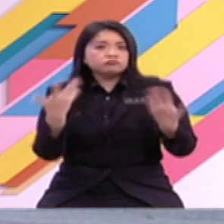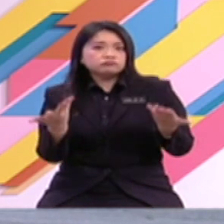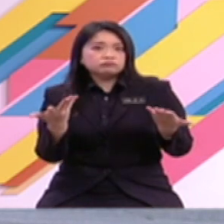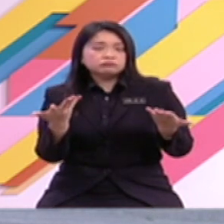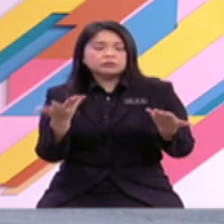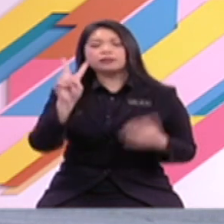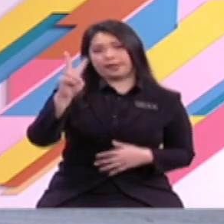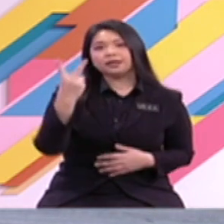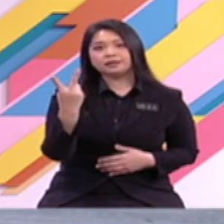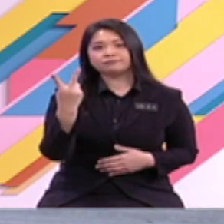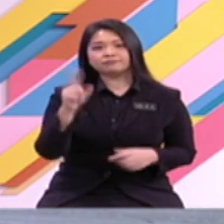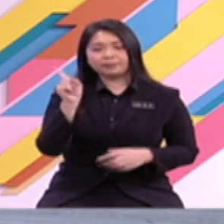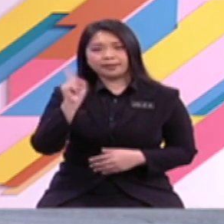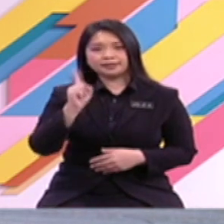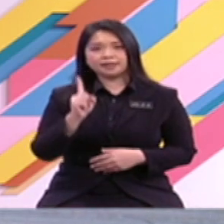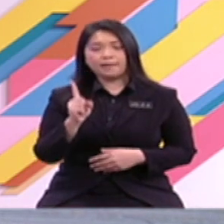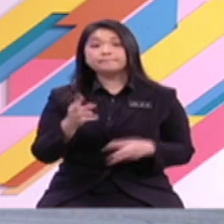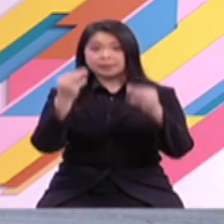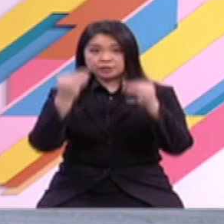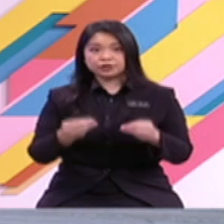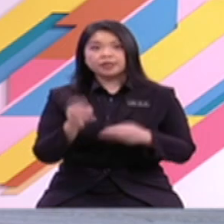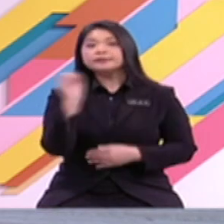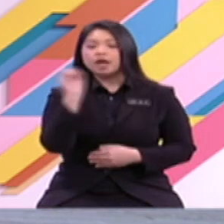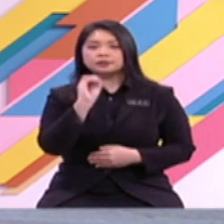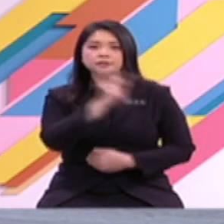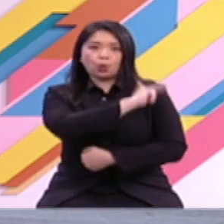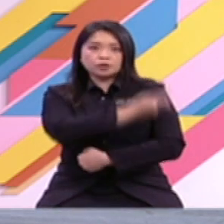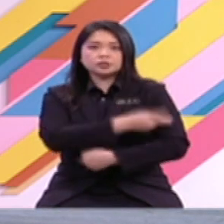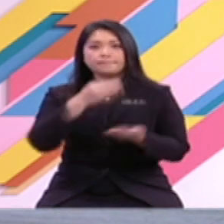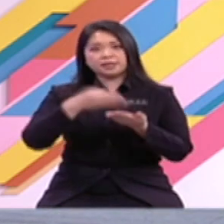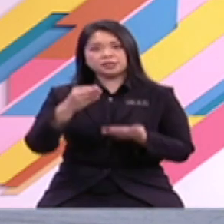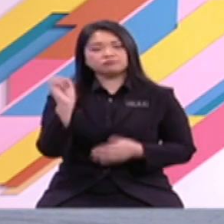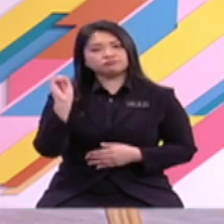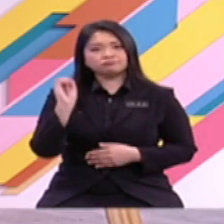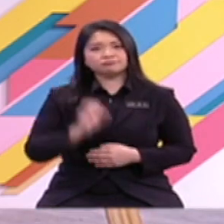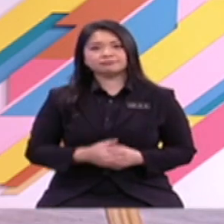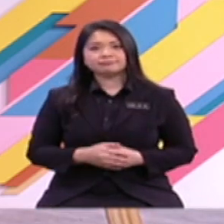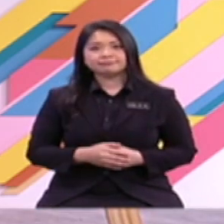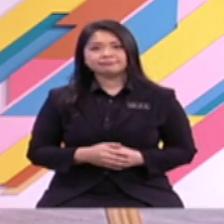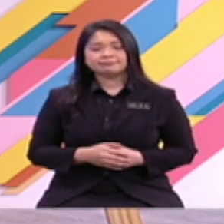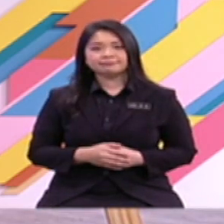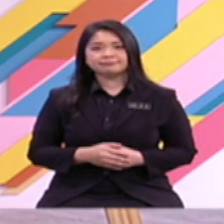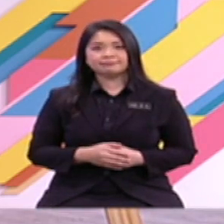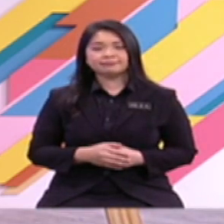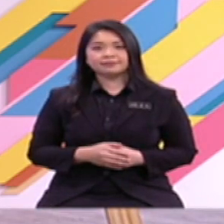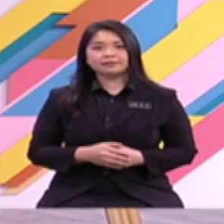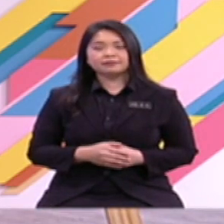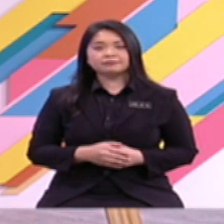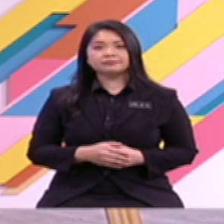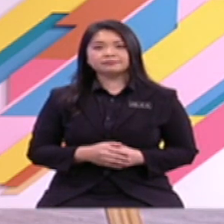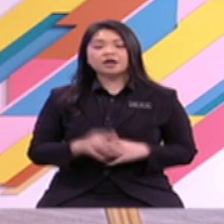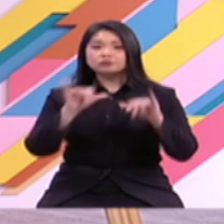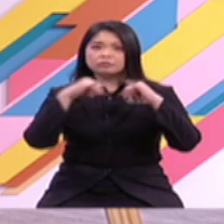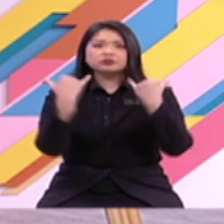mu dimana masyarakat tak dikuasai beli habit adikuasa beli akhir mau jual